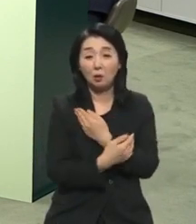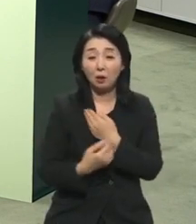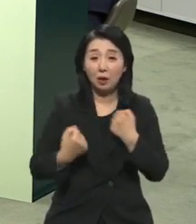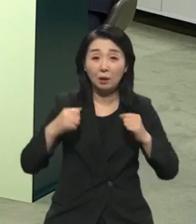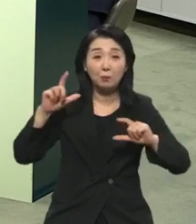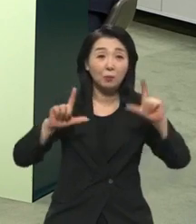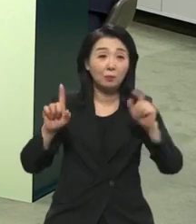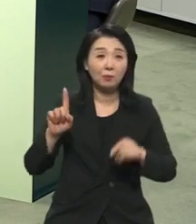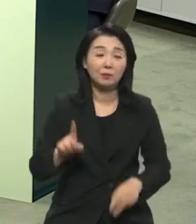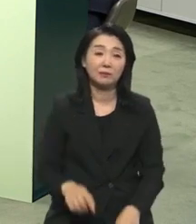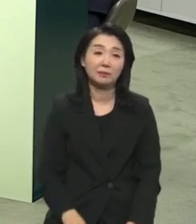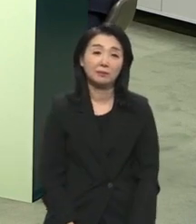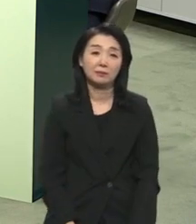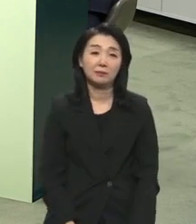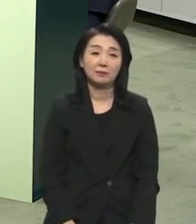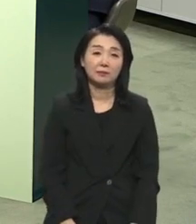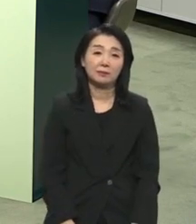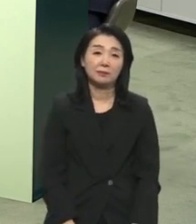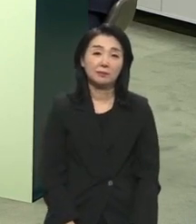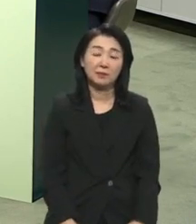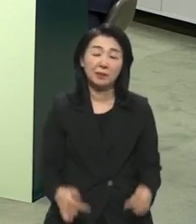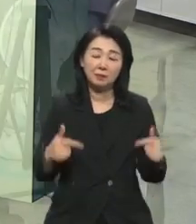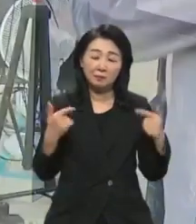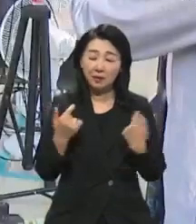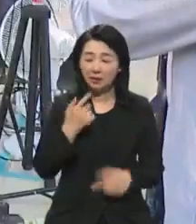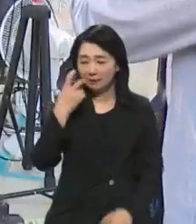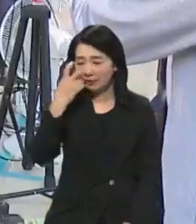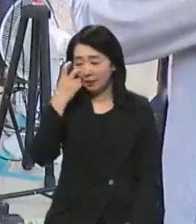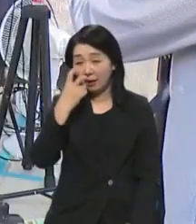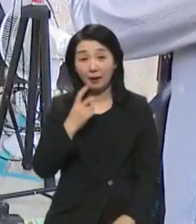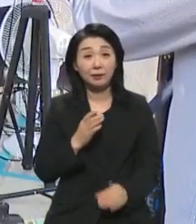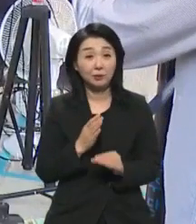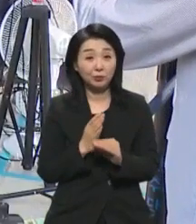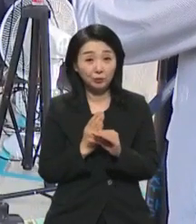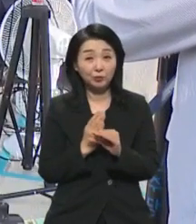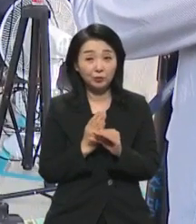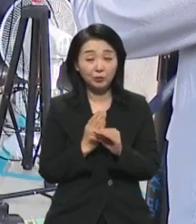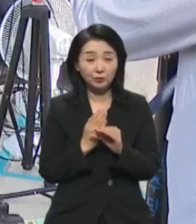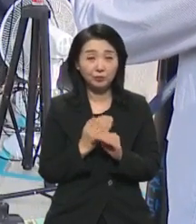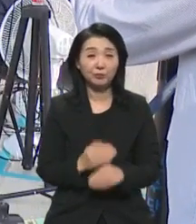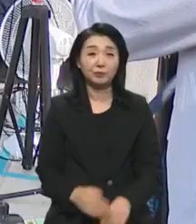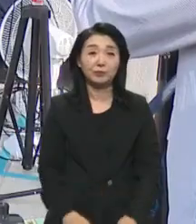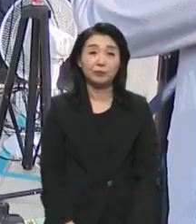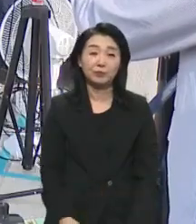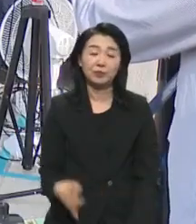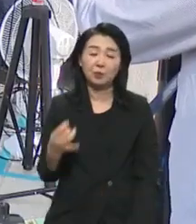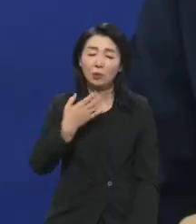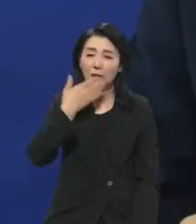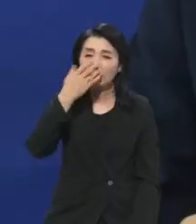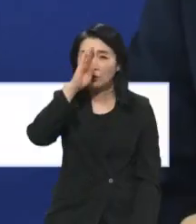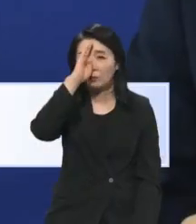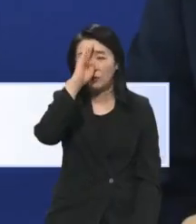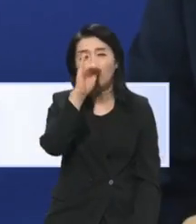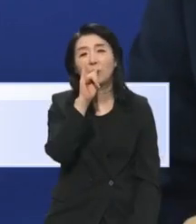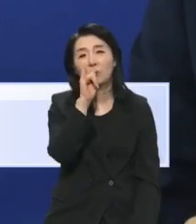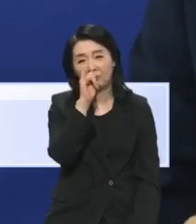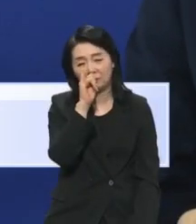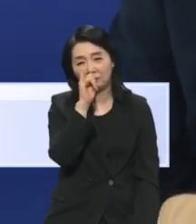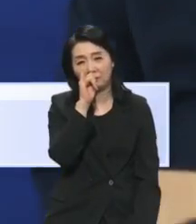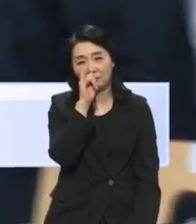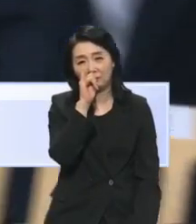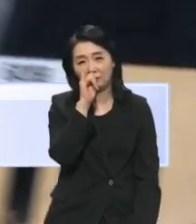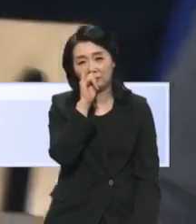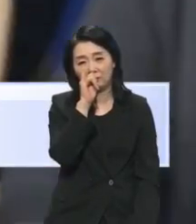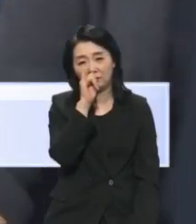어떤가요 지금 매일 건강 체크를 하고 있다고 하는데요 원래 사실 당뇨도 조금 있다고 해서